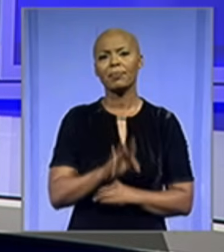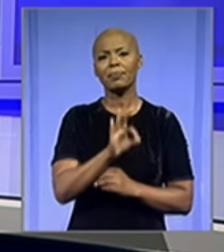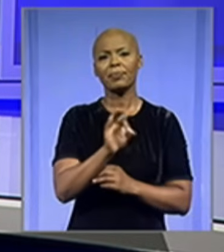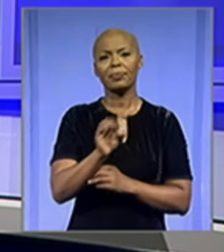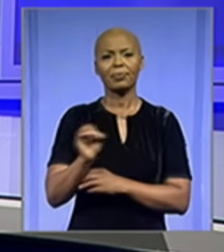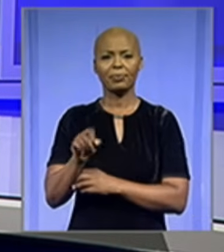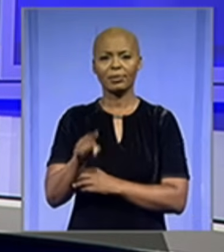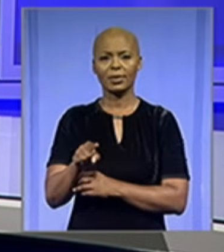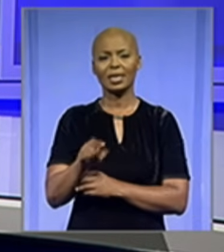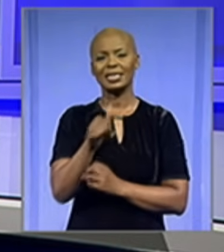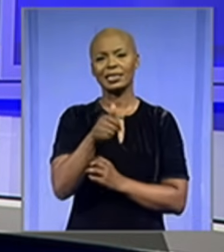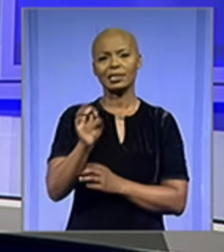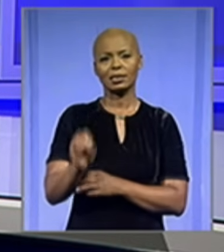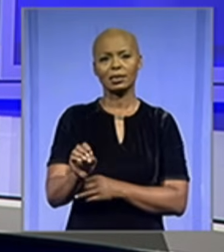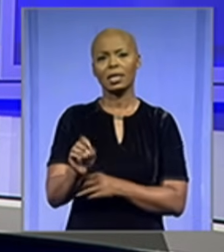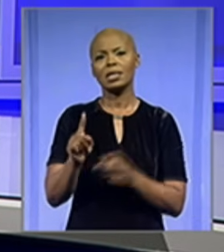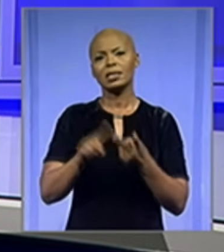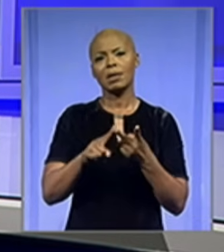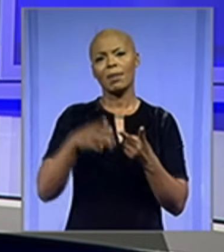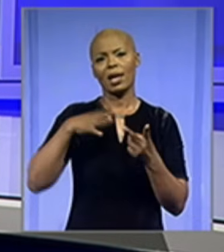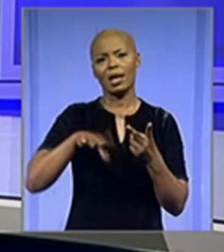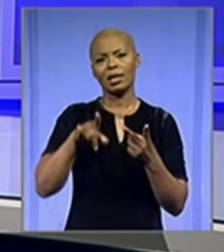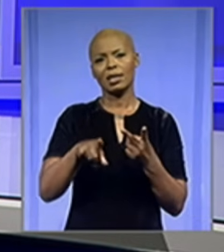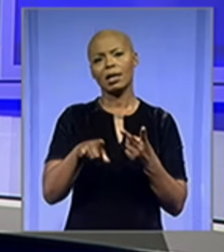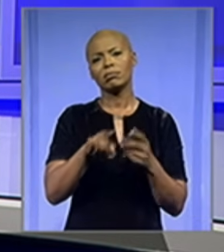tsa ba ba leng magareng ga dingwaga di le 14 le